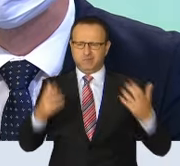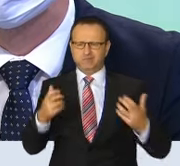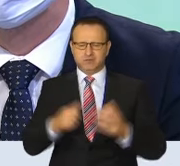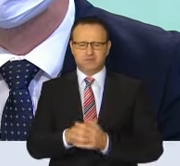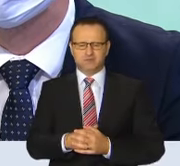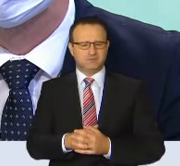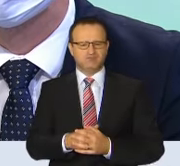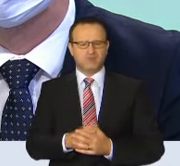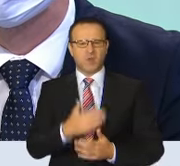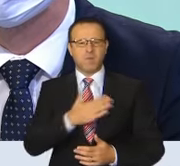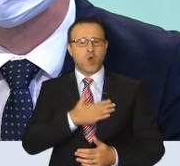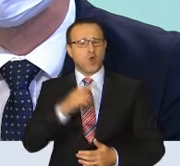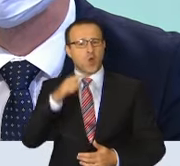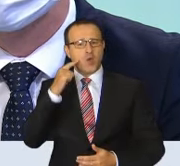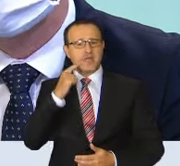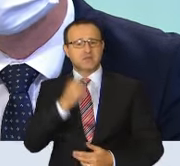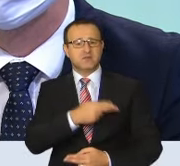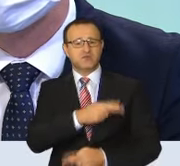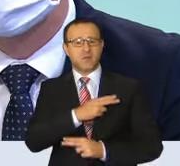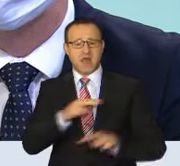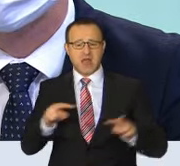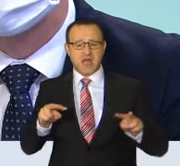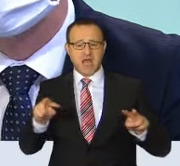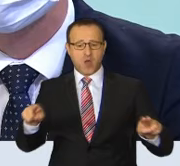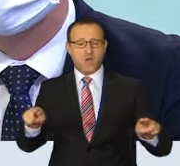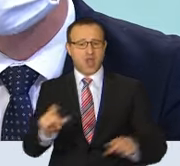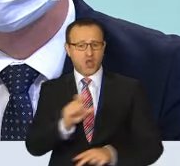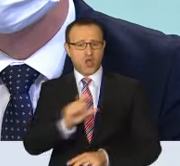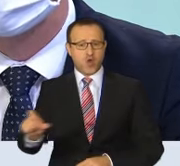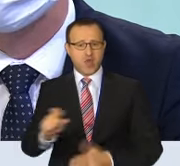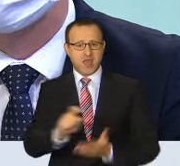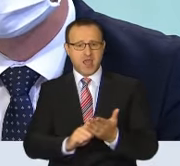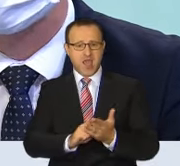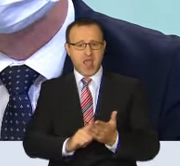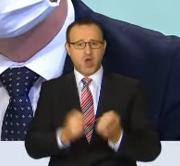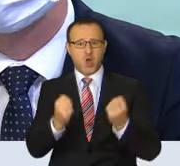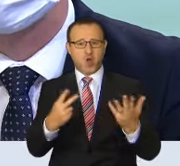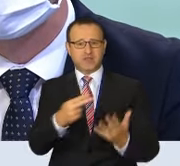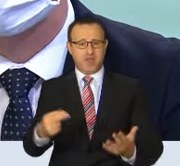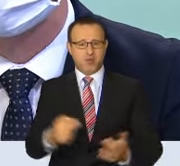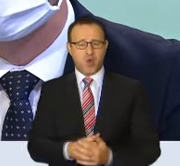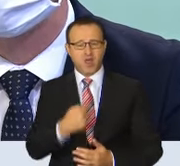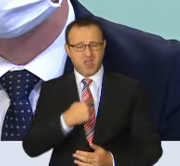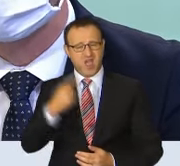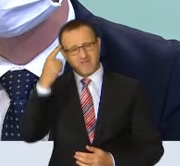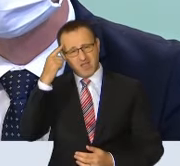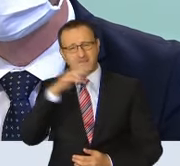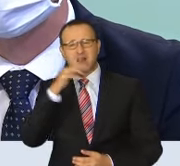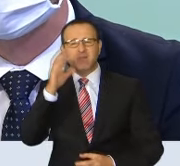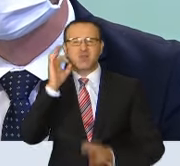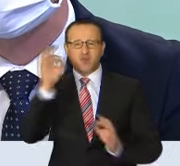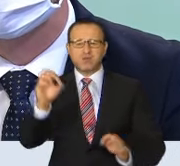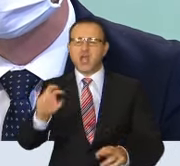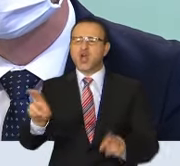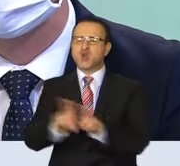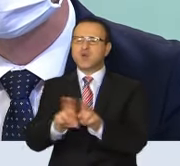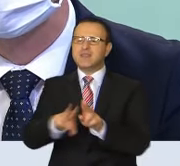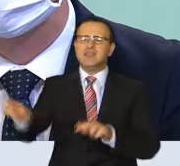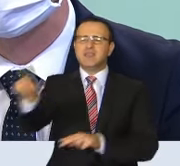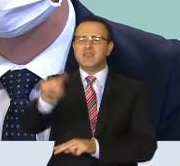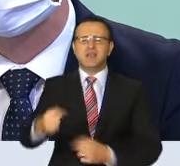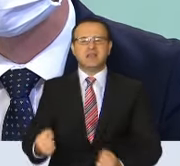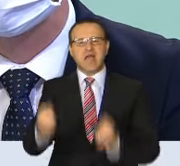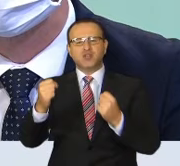rakovinu kvôli lieku za 8 eur, čiže ja veľmi dobre viem, aká je situácia a viem, v akej situácii sú mnohí ľudia, mnohé rodiny, ktorých blízky sú v ťažkom